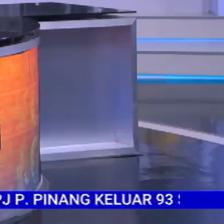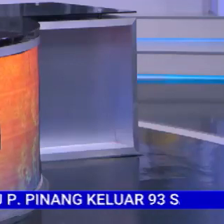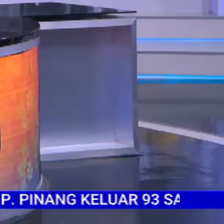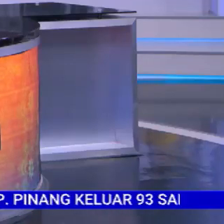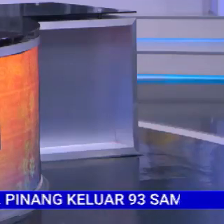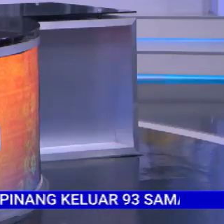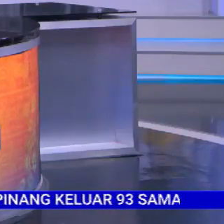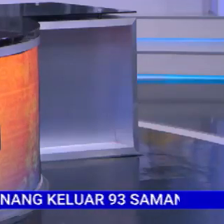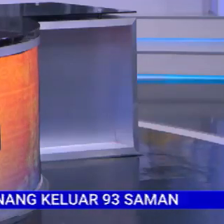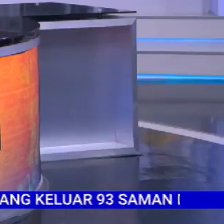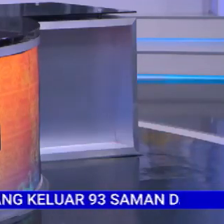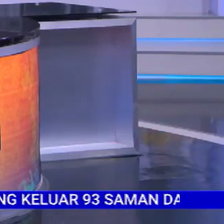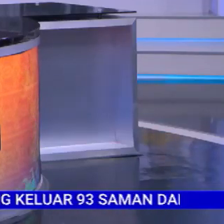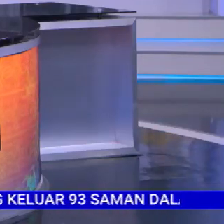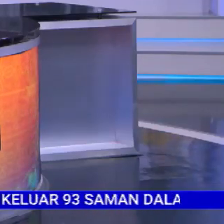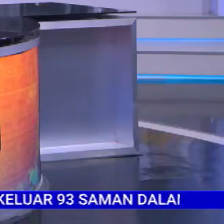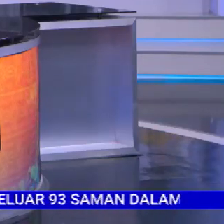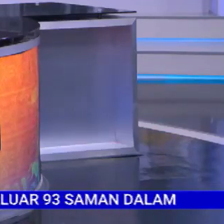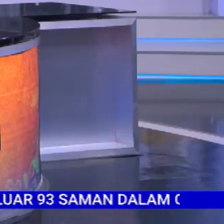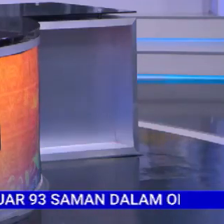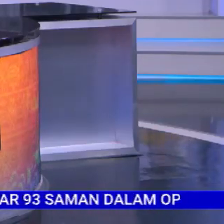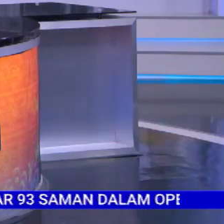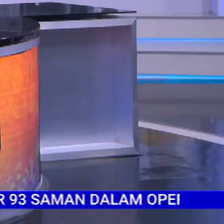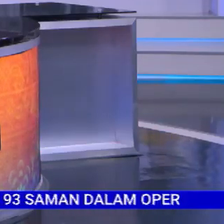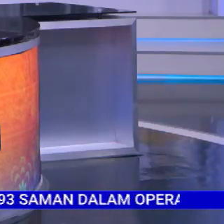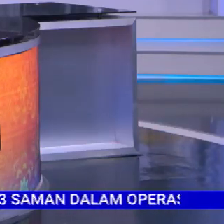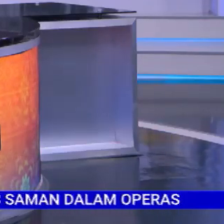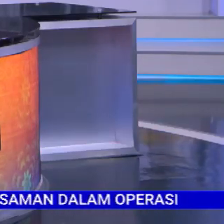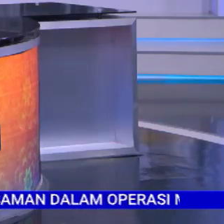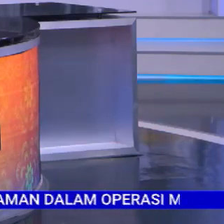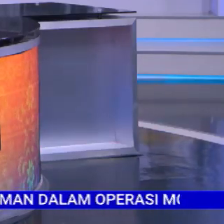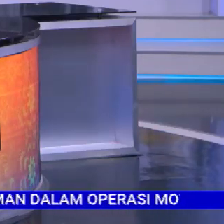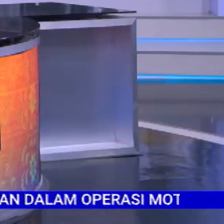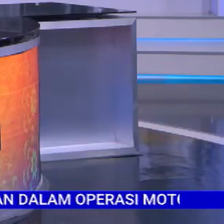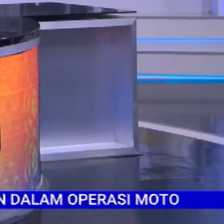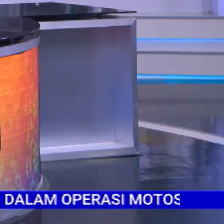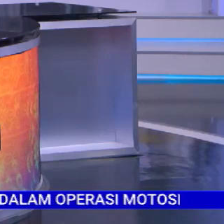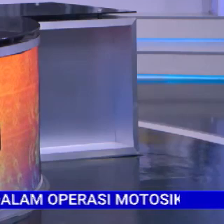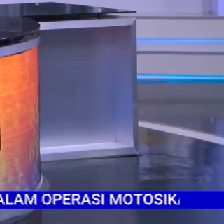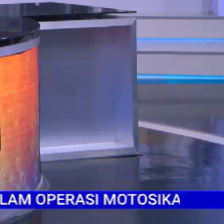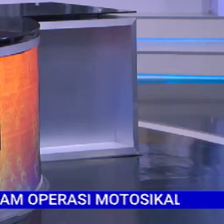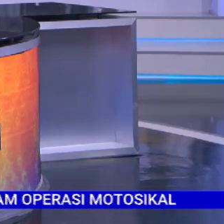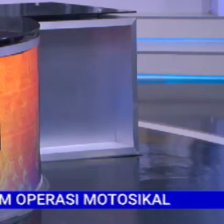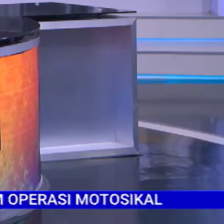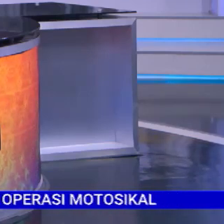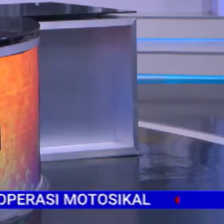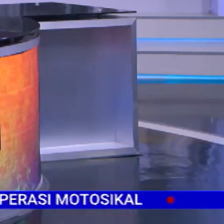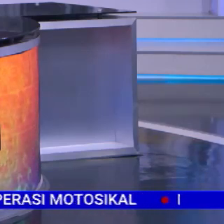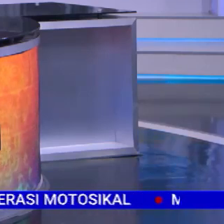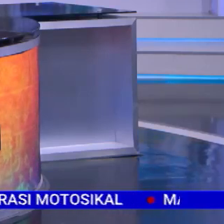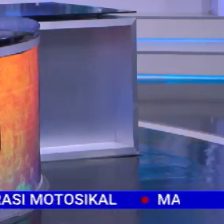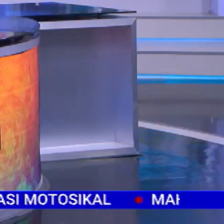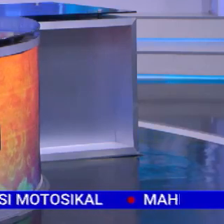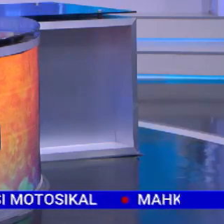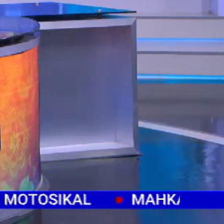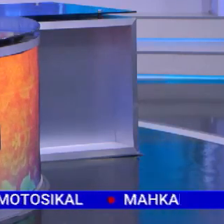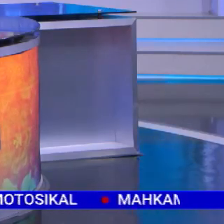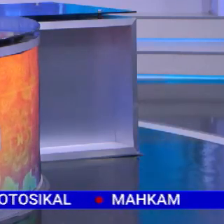Berita selanjutnya, kita ikuti laporan cuaca seluruh negara bersama Pegawai Met Malaysia, Muhammad Nafizi, Mat Napiah.